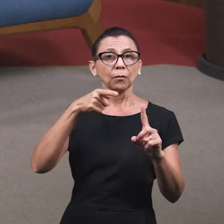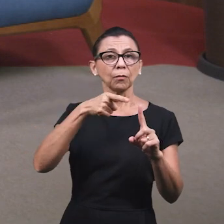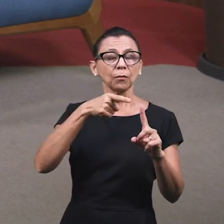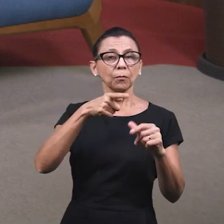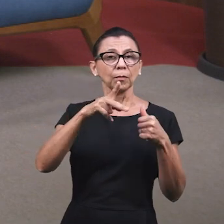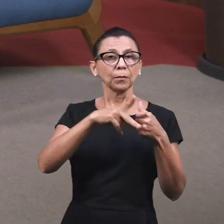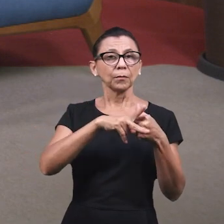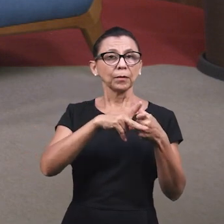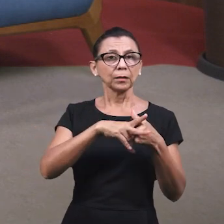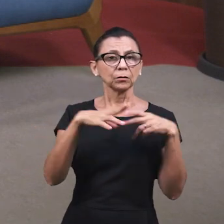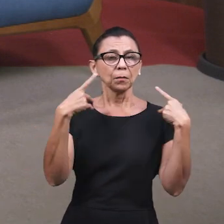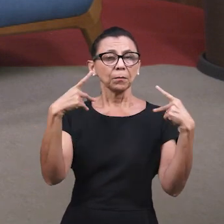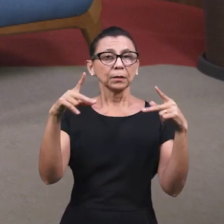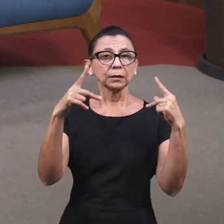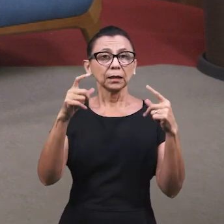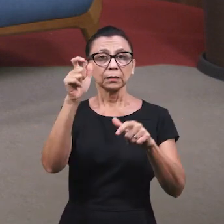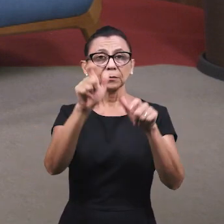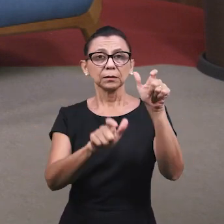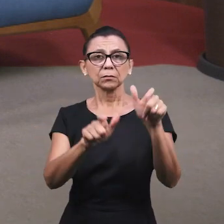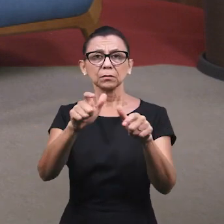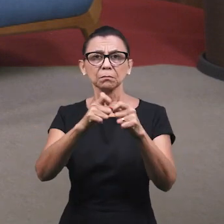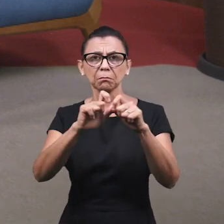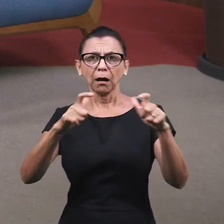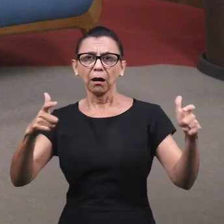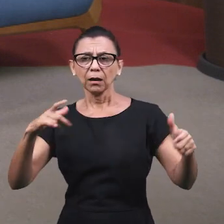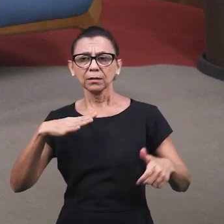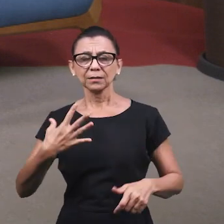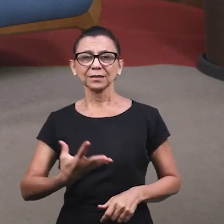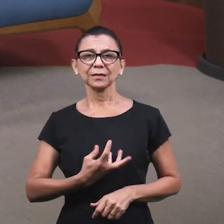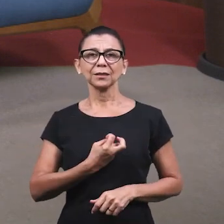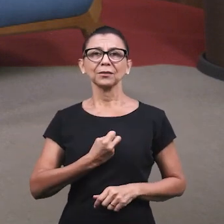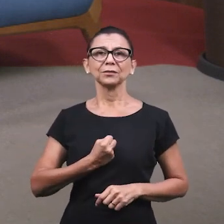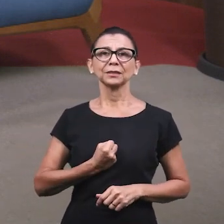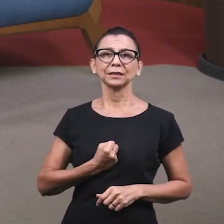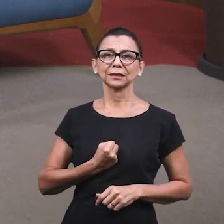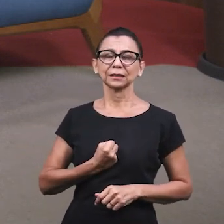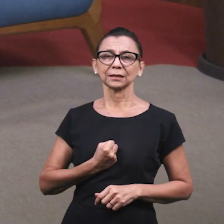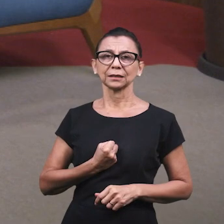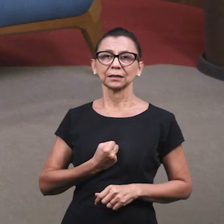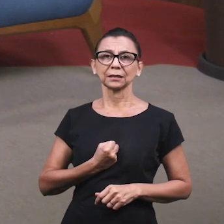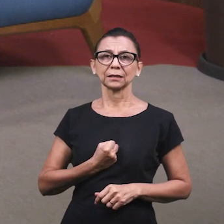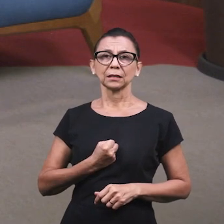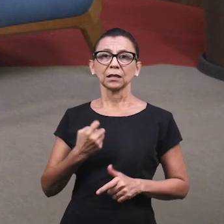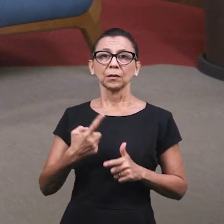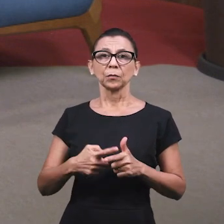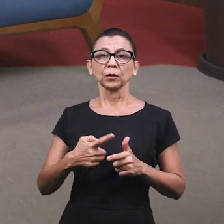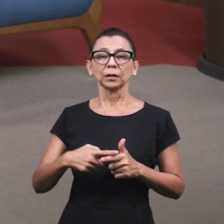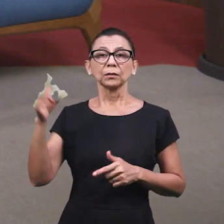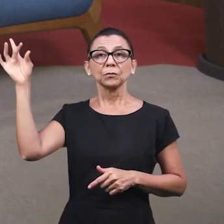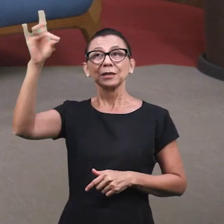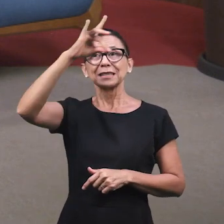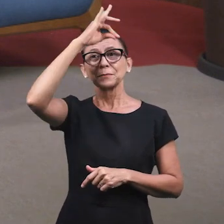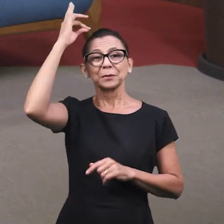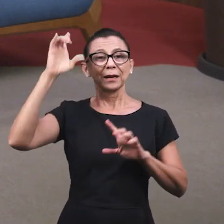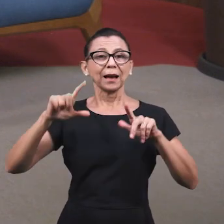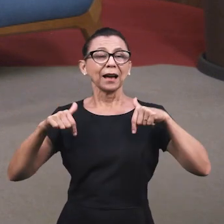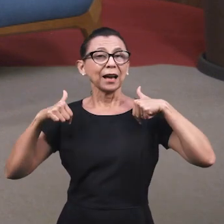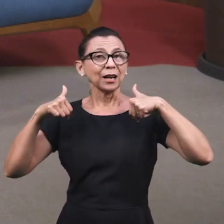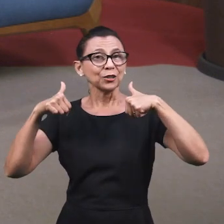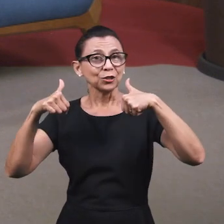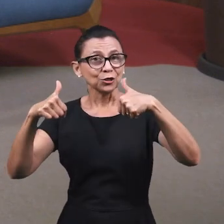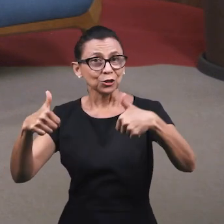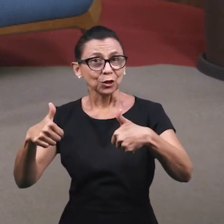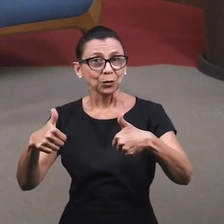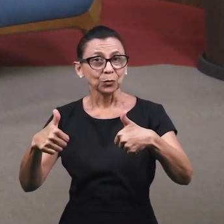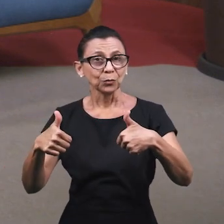la promesse qu'il va revenir. Et ça, c'est un mystère. Donc, l'opération du